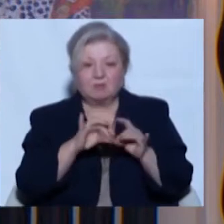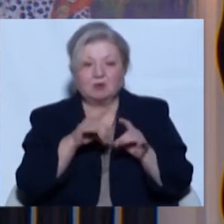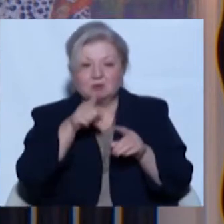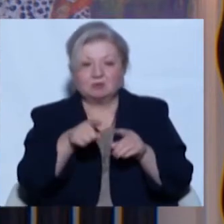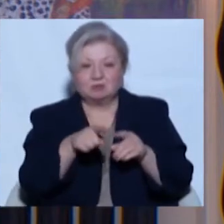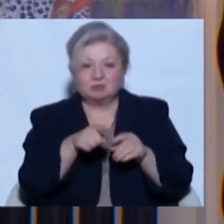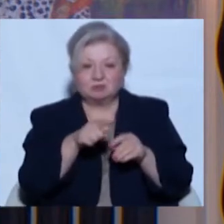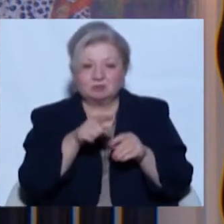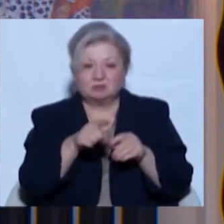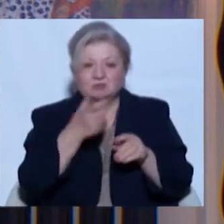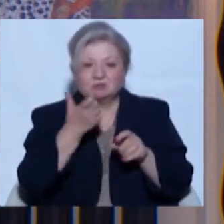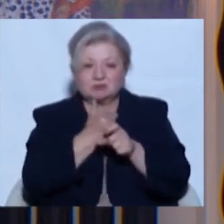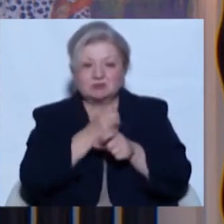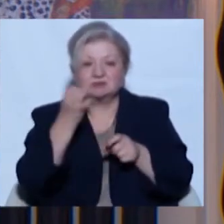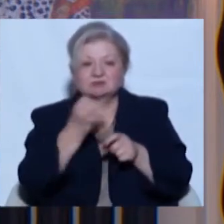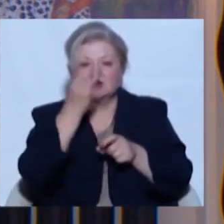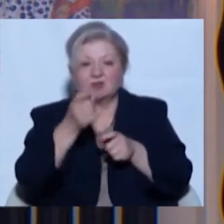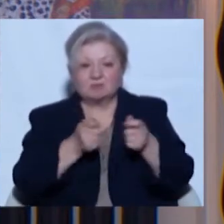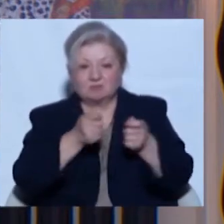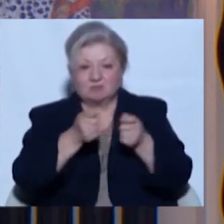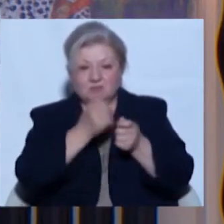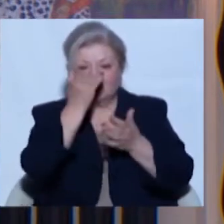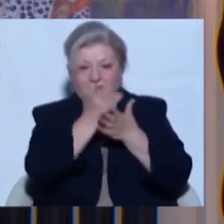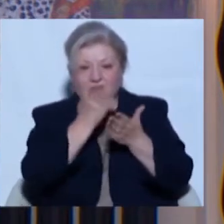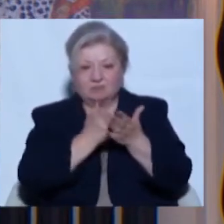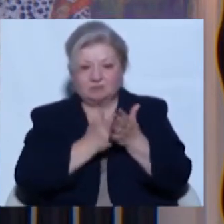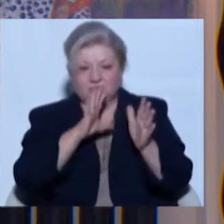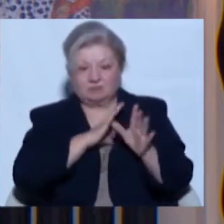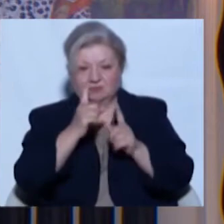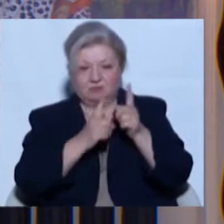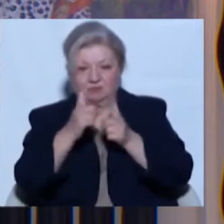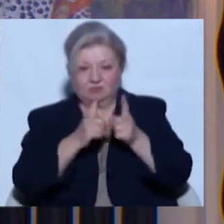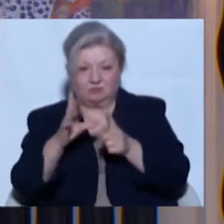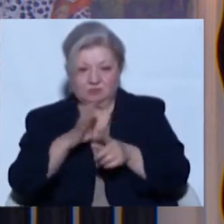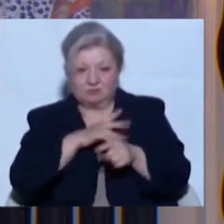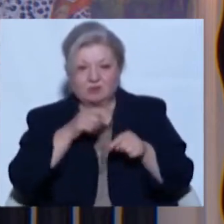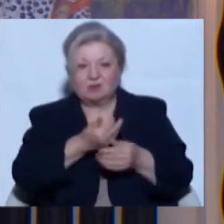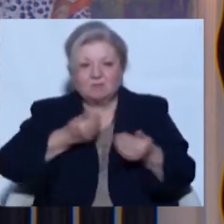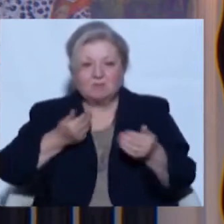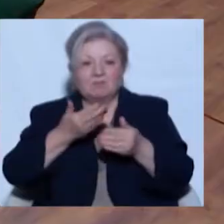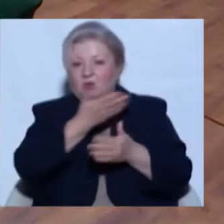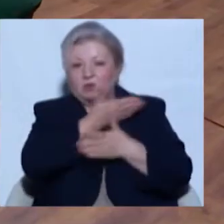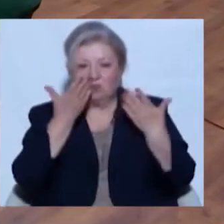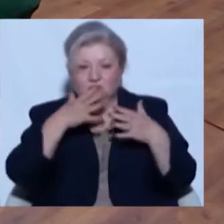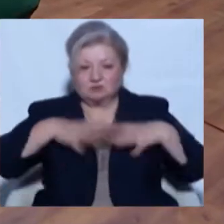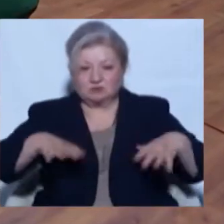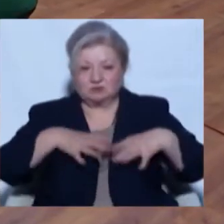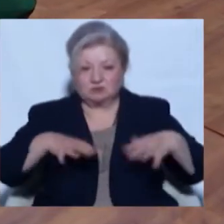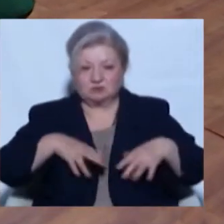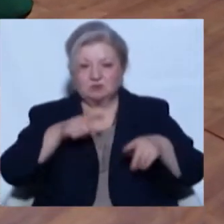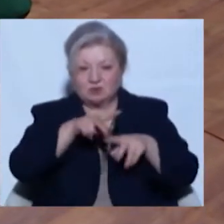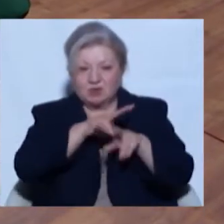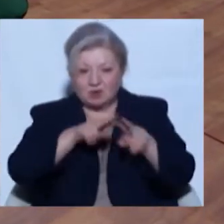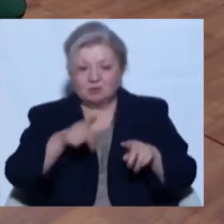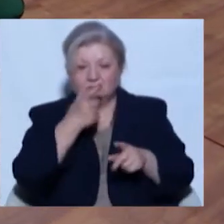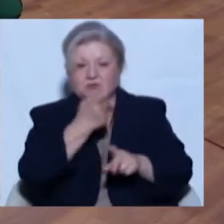საკმაოდ საინტერესო მმართველობითი რეფორმა ჩაატარა, ისეთი, რომელიც მანამდე არ იყო საქართველოში, და ამავდროულად უნდა ვთქვათ, რომ ის საკმაოდ